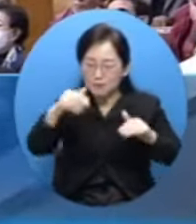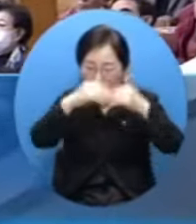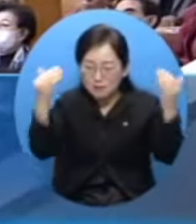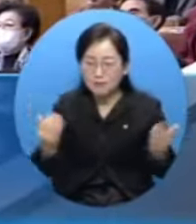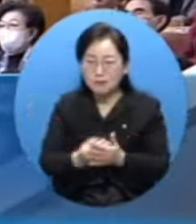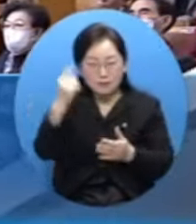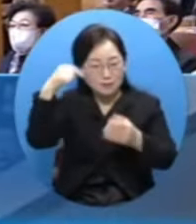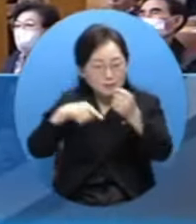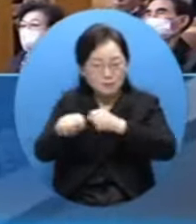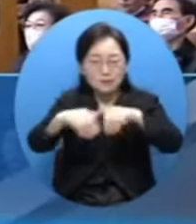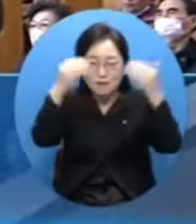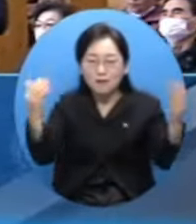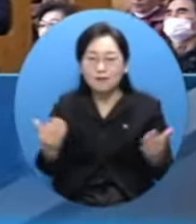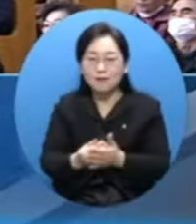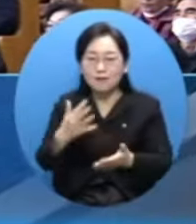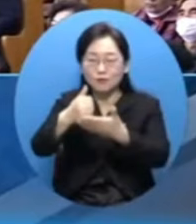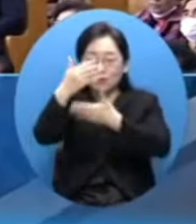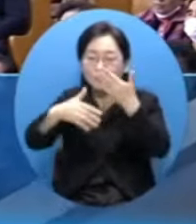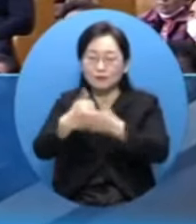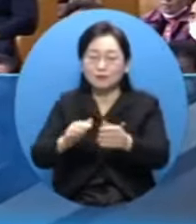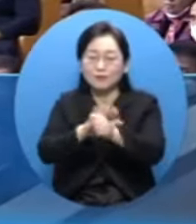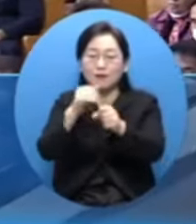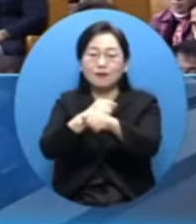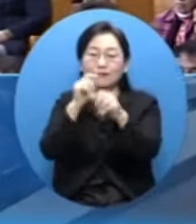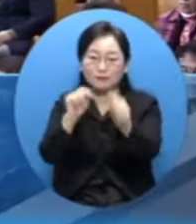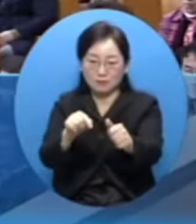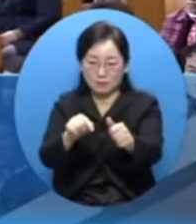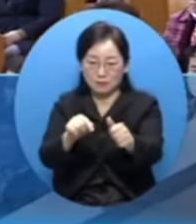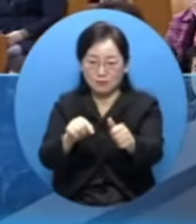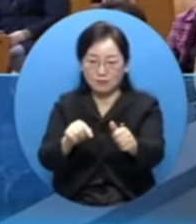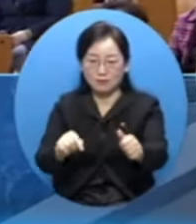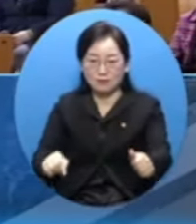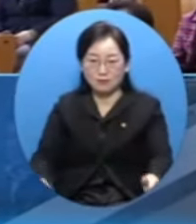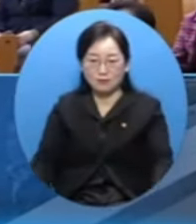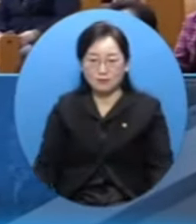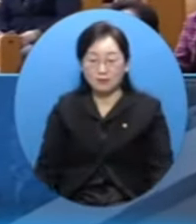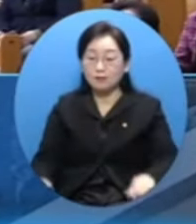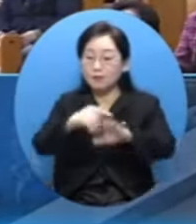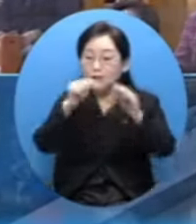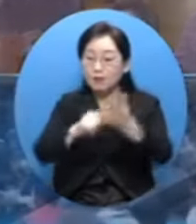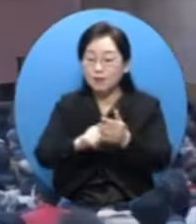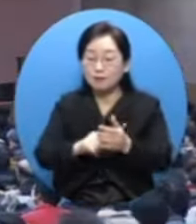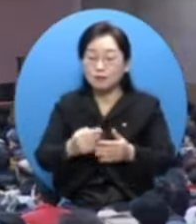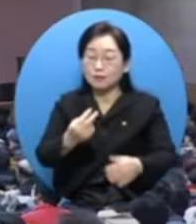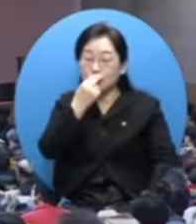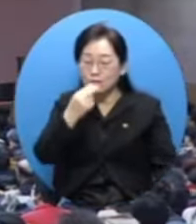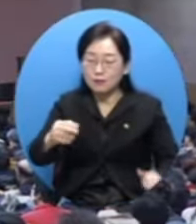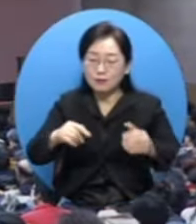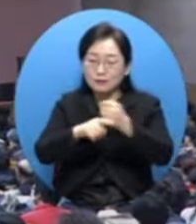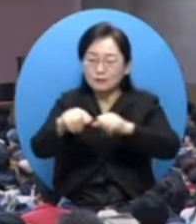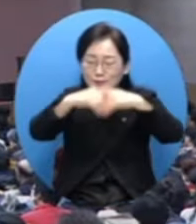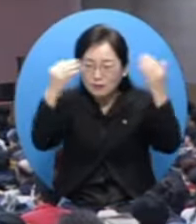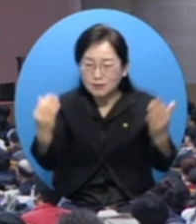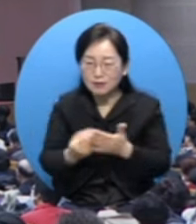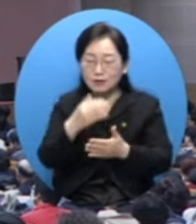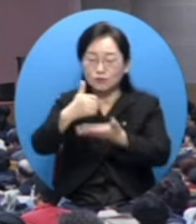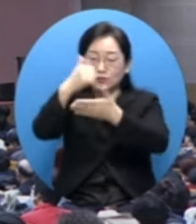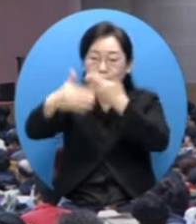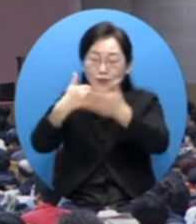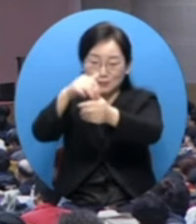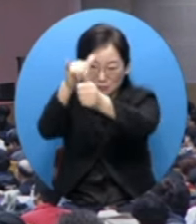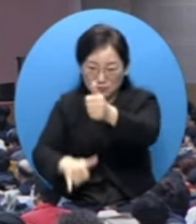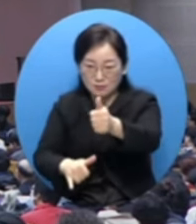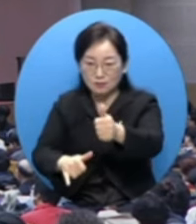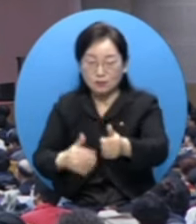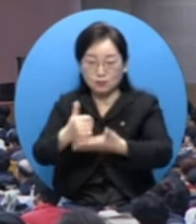다하고 뜻을 다하여 주 너의 하나님을 사랑하라 하셨으니, 마음을 다하고 목숨을 다하고 뜻을 다하여 주 하나님을 사랑하는 여러분 모두